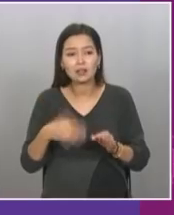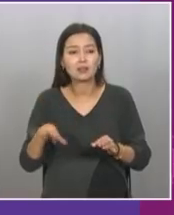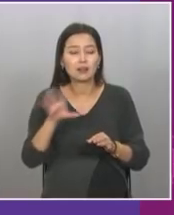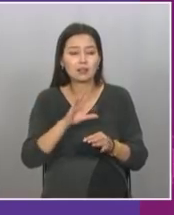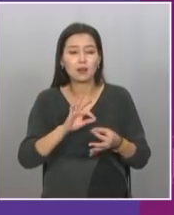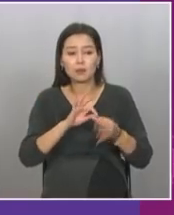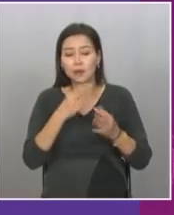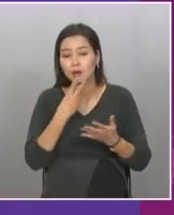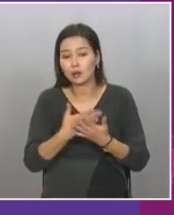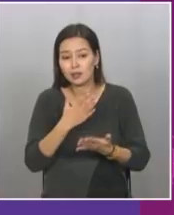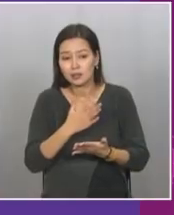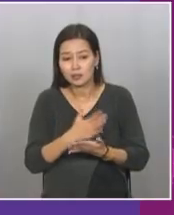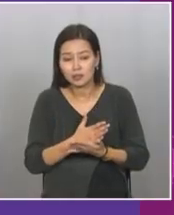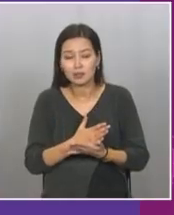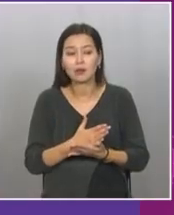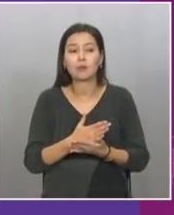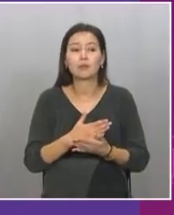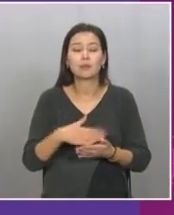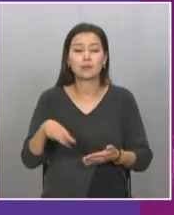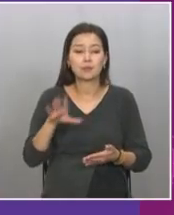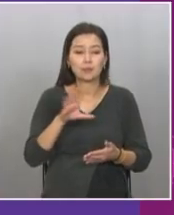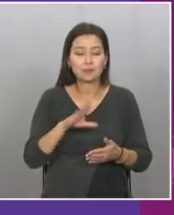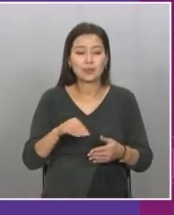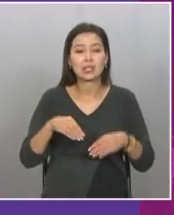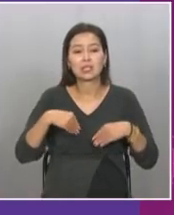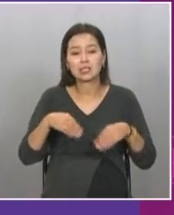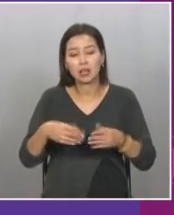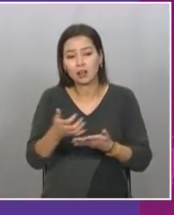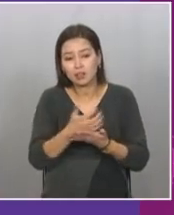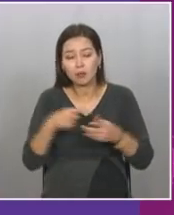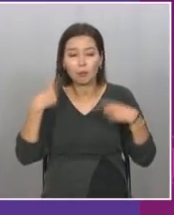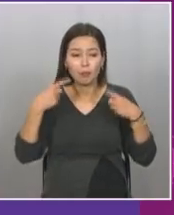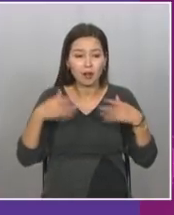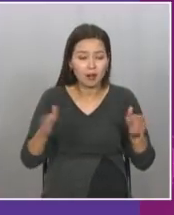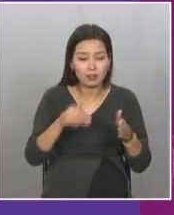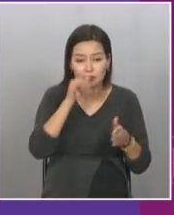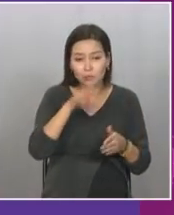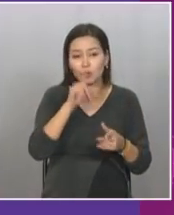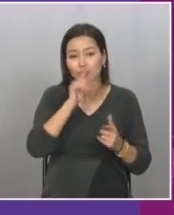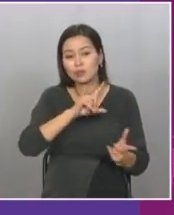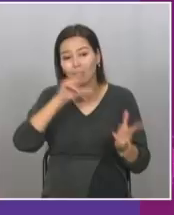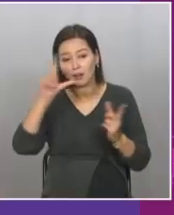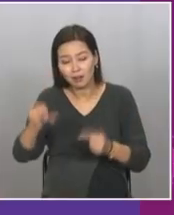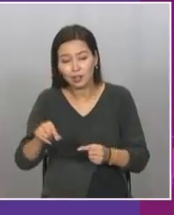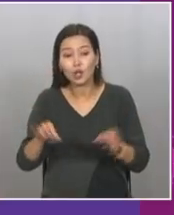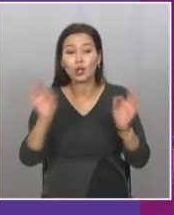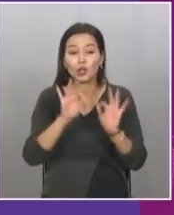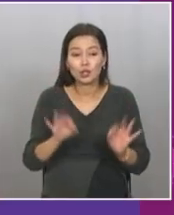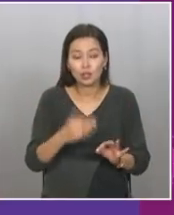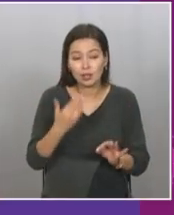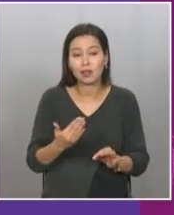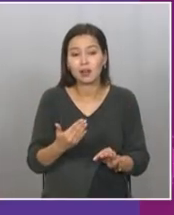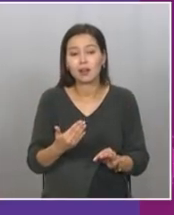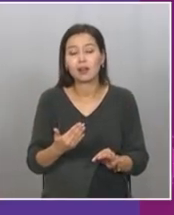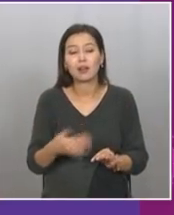жаңбыр жауады. Найзағай ойнайды. Диқандар егінін жинап, қыс қамына кіріседі. Күз –